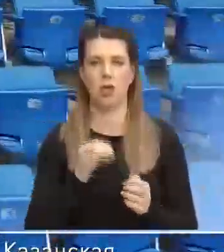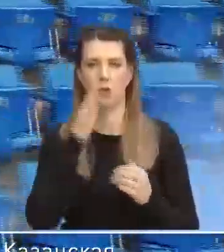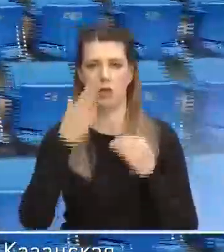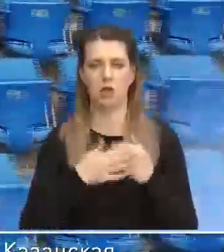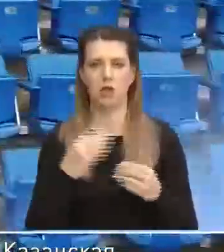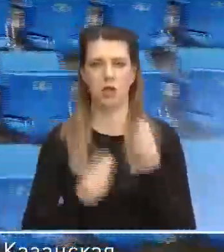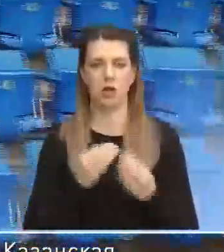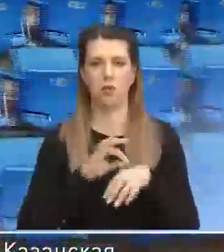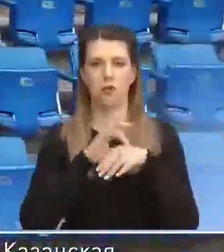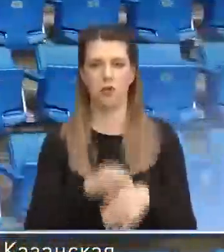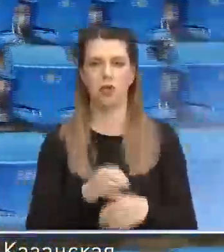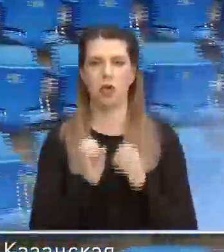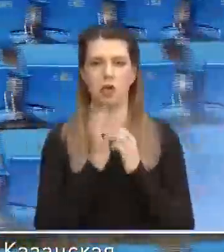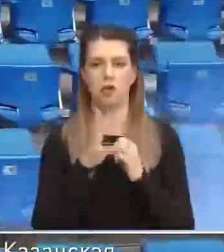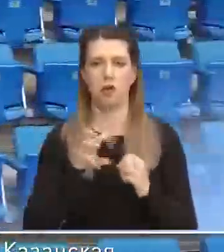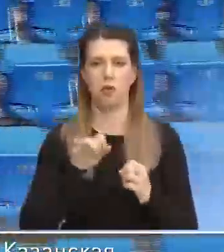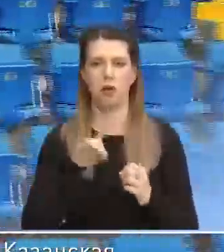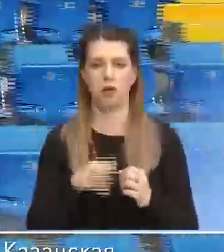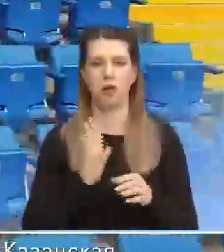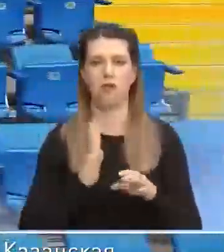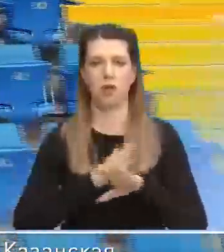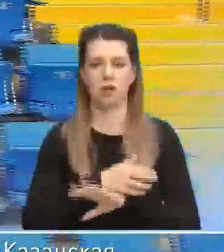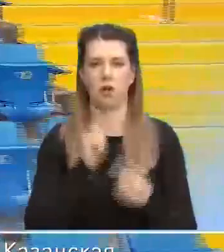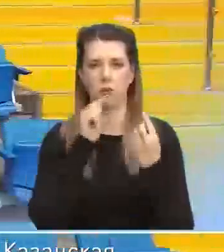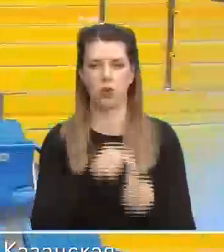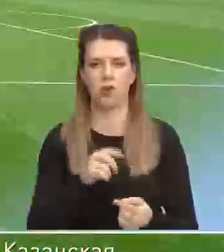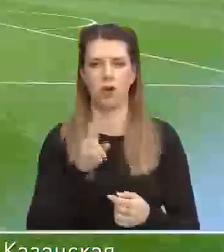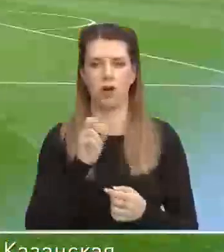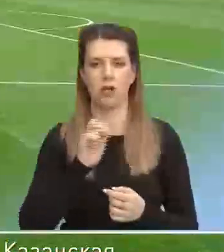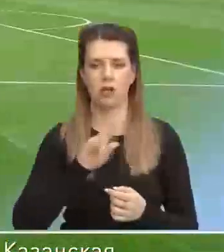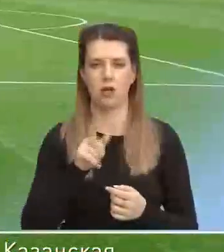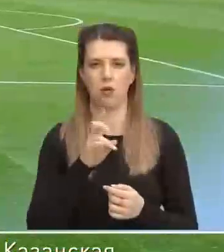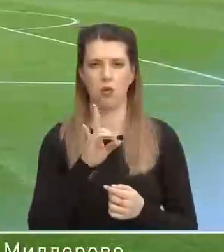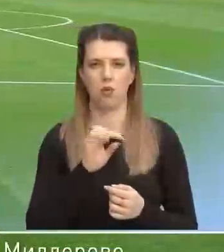ближайший матч проведет 14 марта в гостях против «Казанского Рубина».